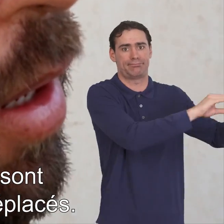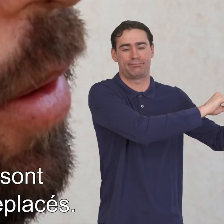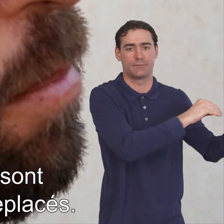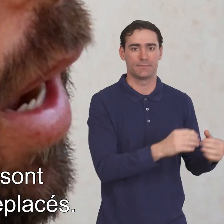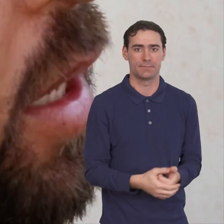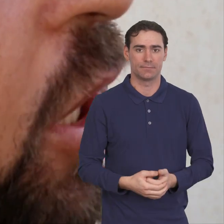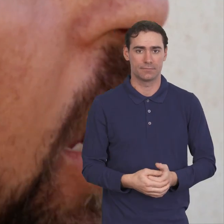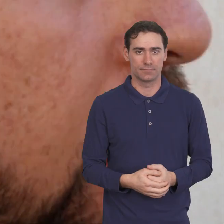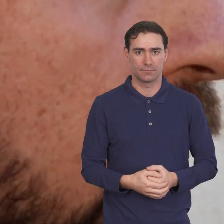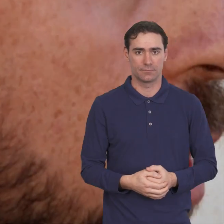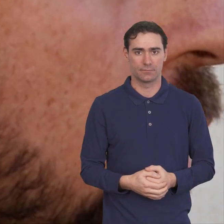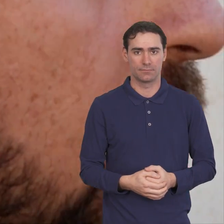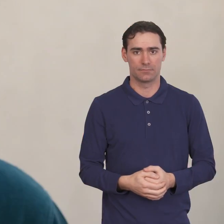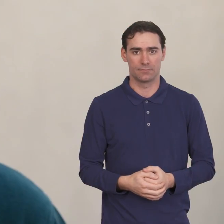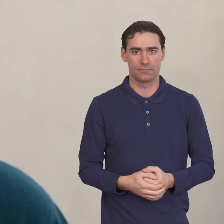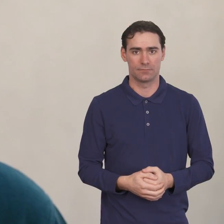déplacés.